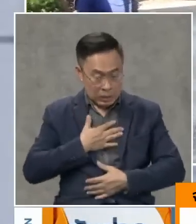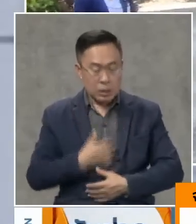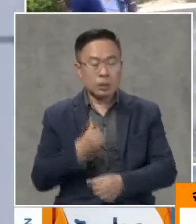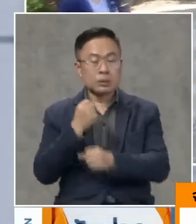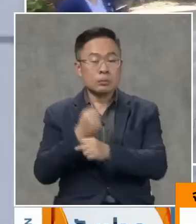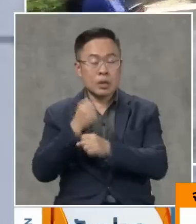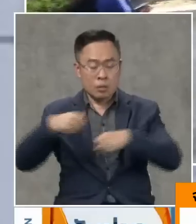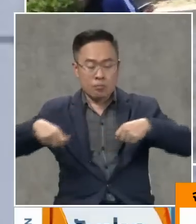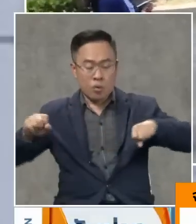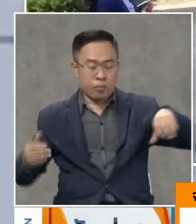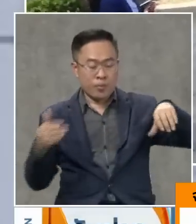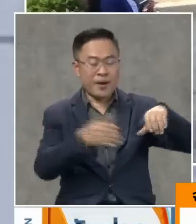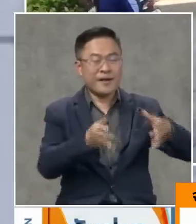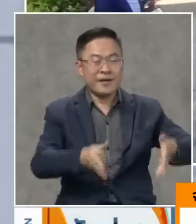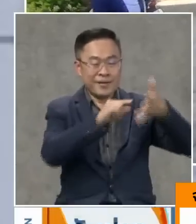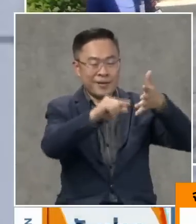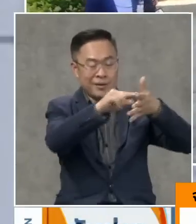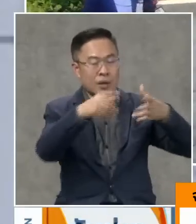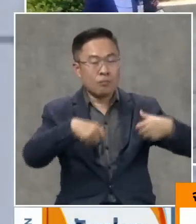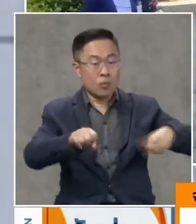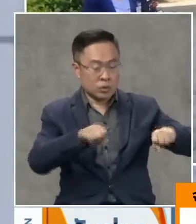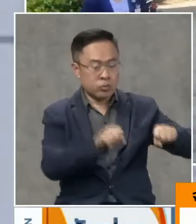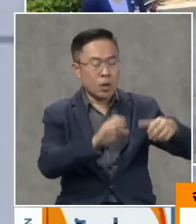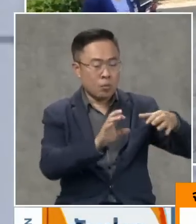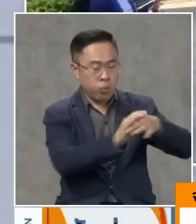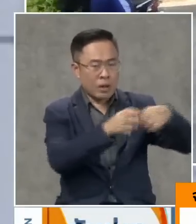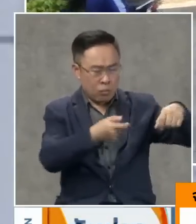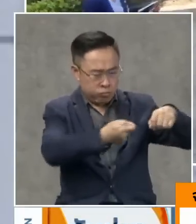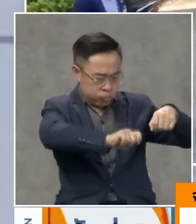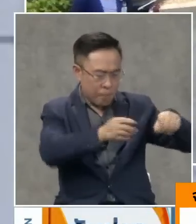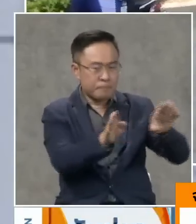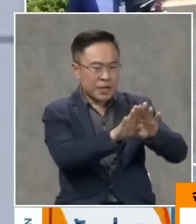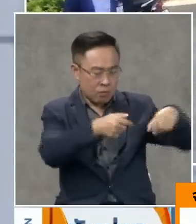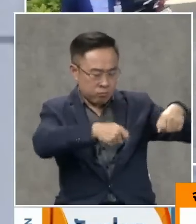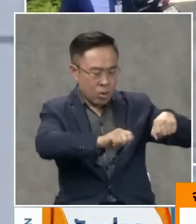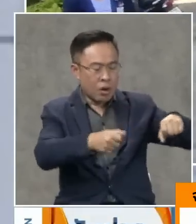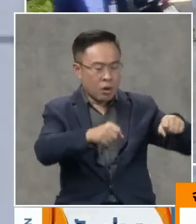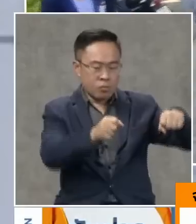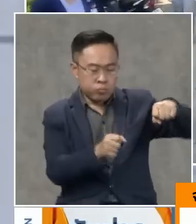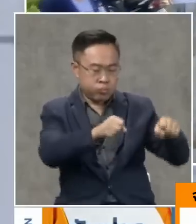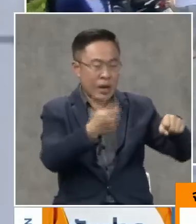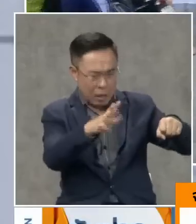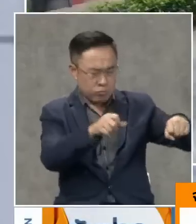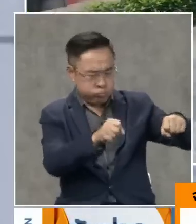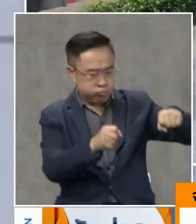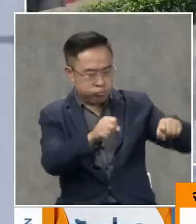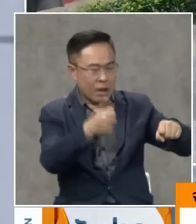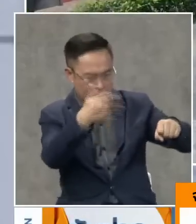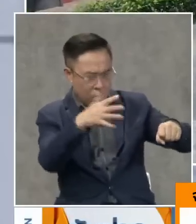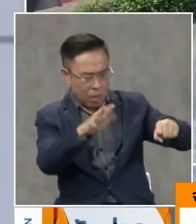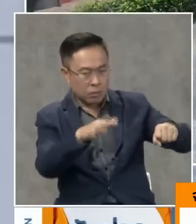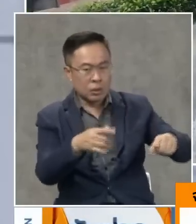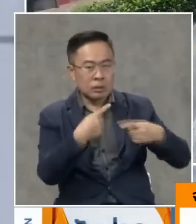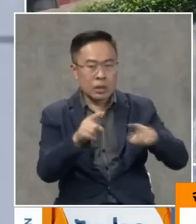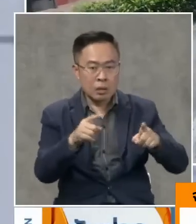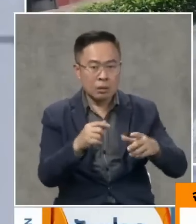ดเอาไว้ที่บริเวณหน้าอพาร์ตเมนต์เนี่ยแหละแล้วก็มีการล็อกคอรถจักรยานยนต์เรียบร้อยก่อนจะเดินขึ้นห้องไปตามปกติแล้วมาทราบว่าร